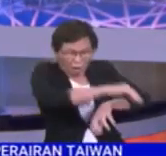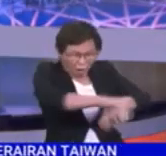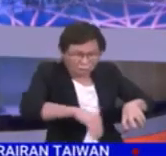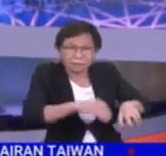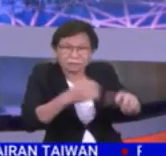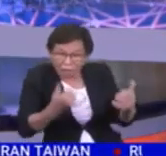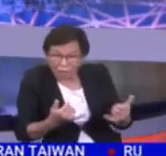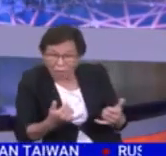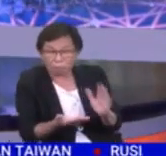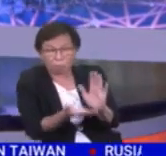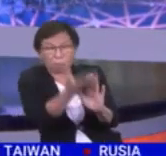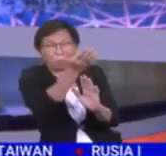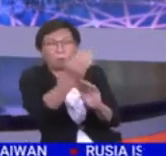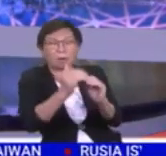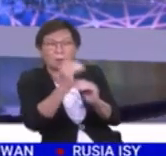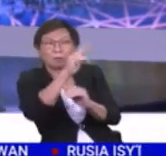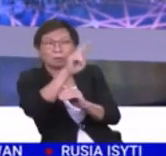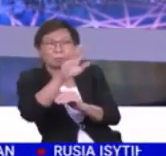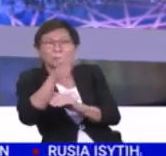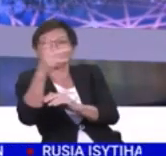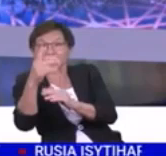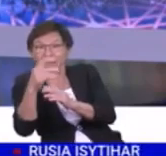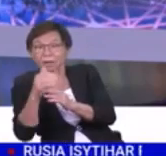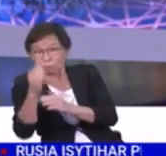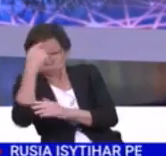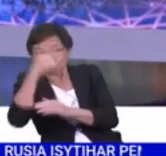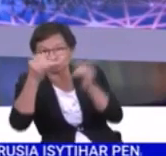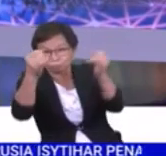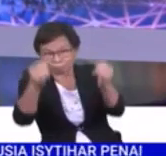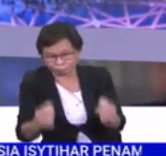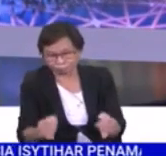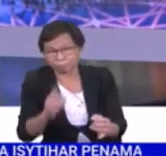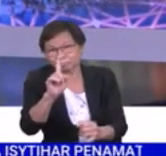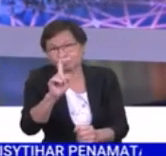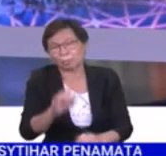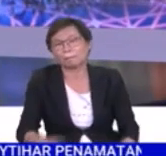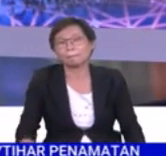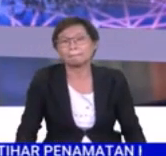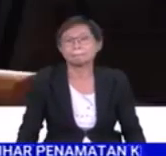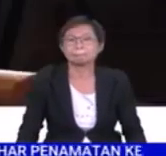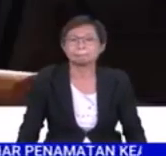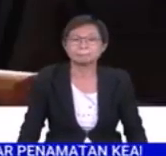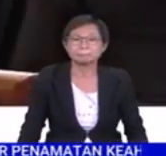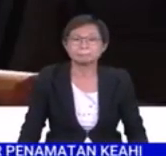dijangkau menikah lebih Rp25.000 bagi setiap cuma a